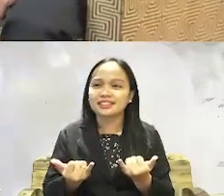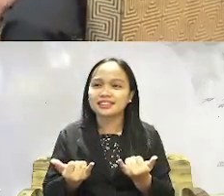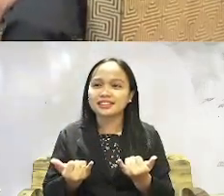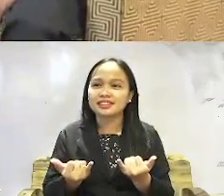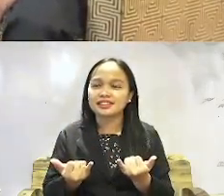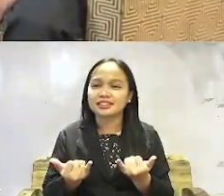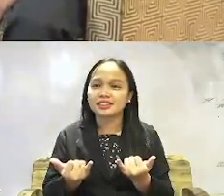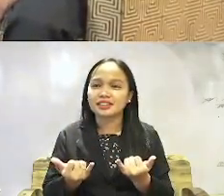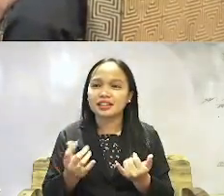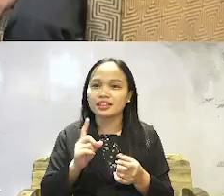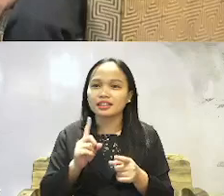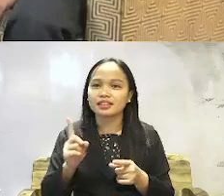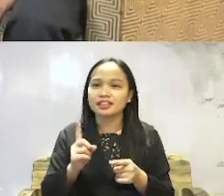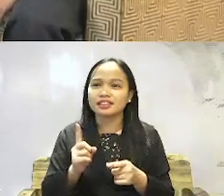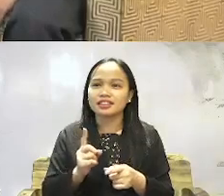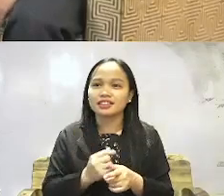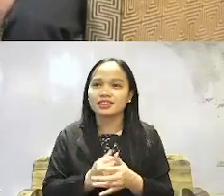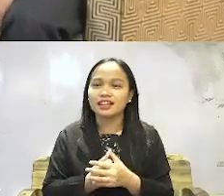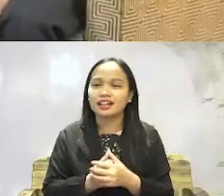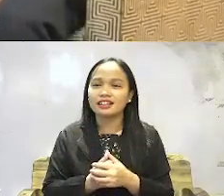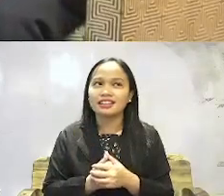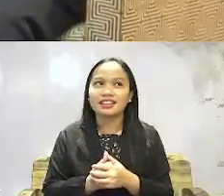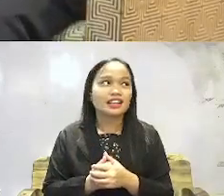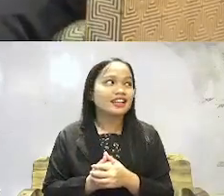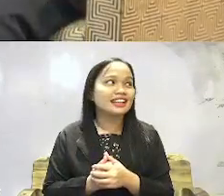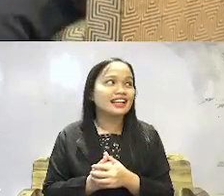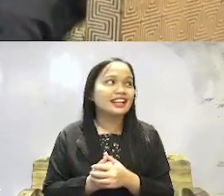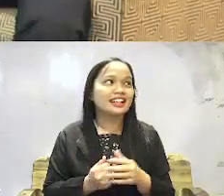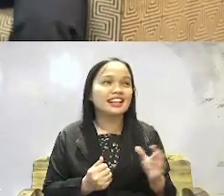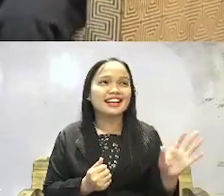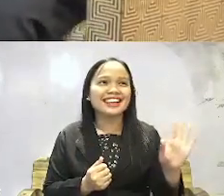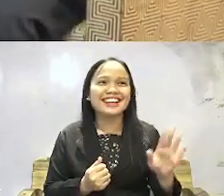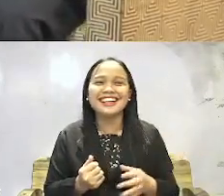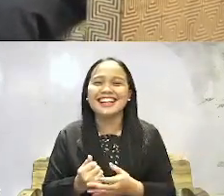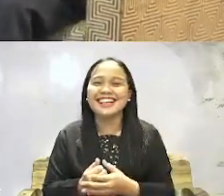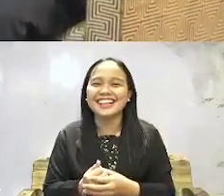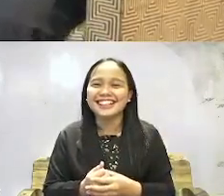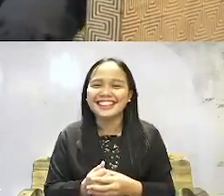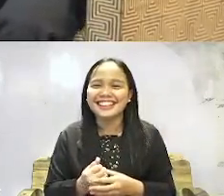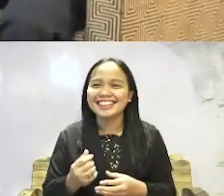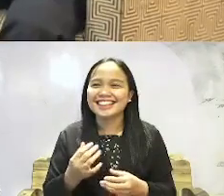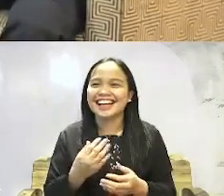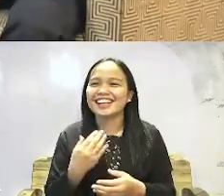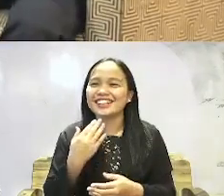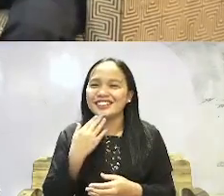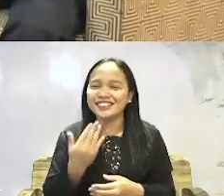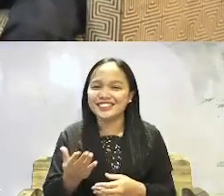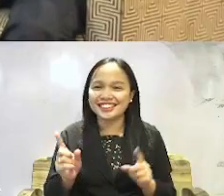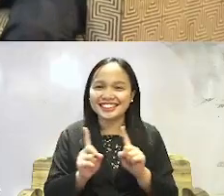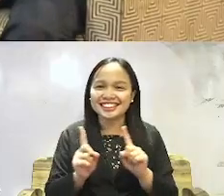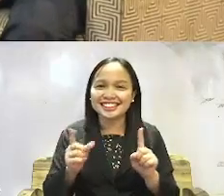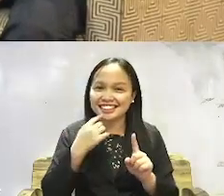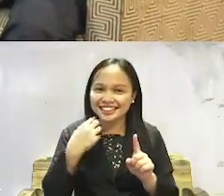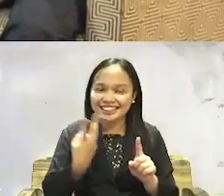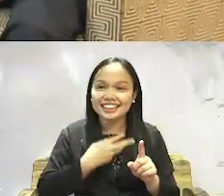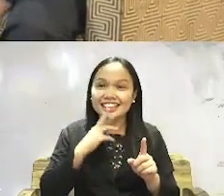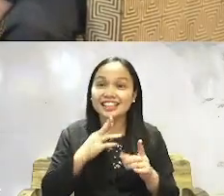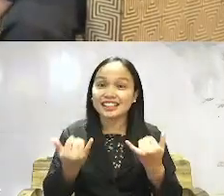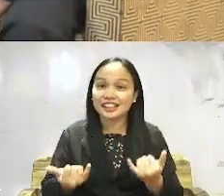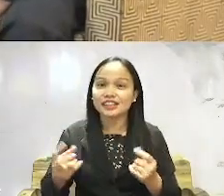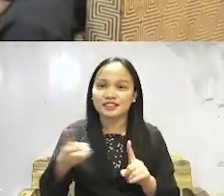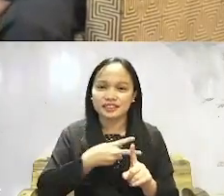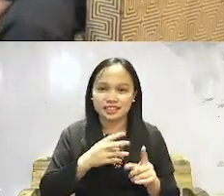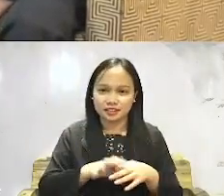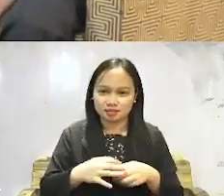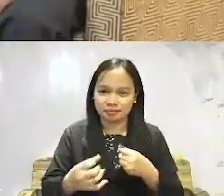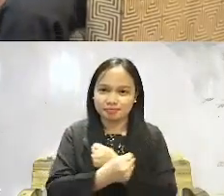Dominic, magkaroon tayo ng konting quick recap from the whole month na topic natin na tinatawag nating Victims of Love. A broken